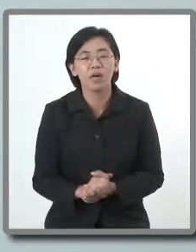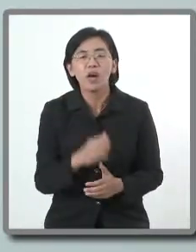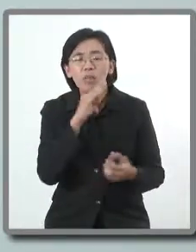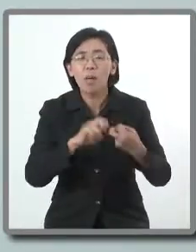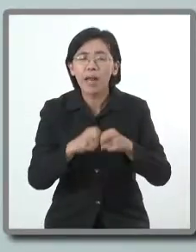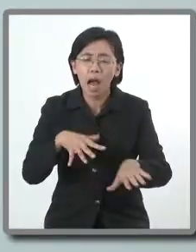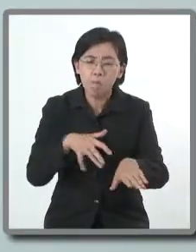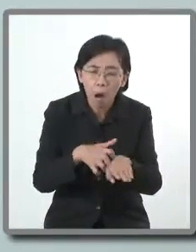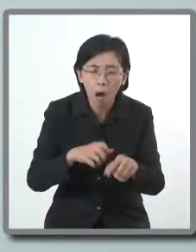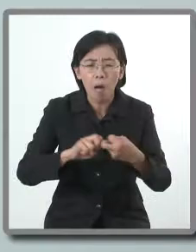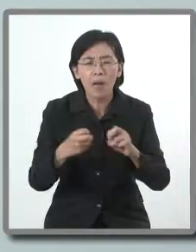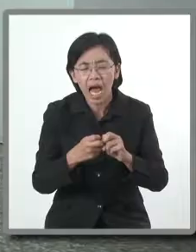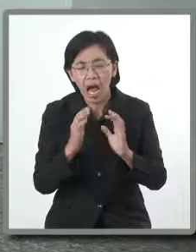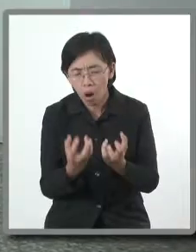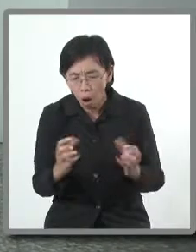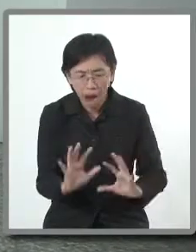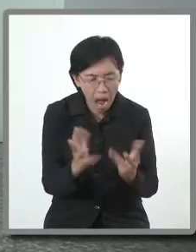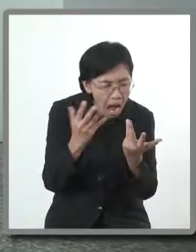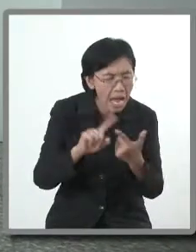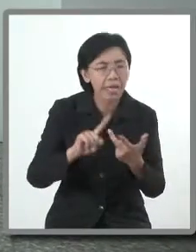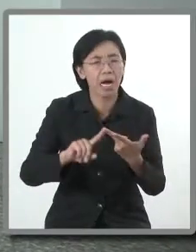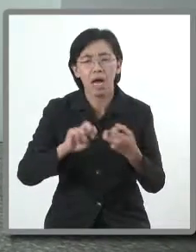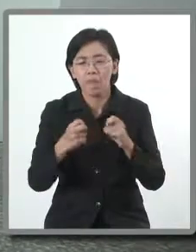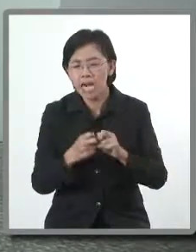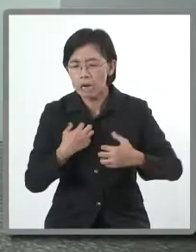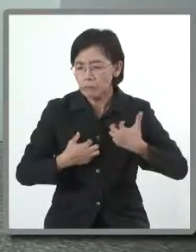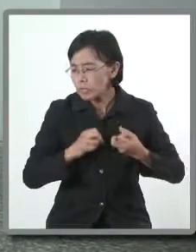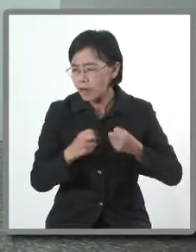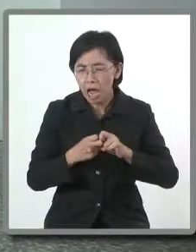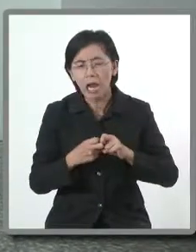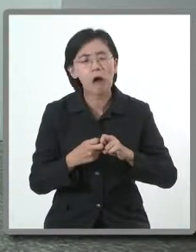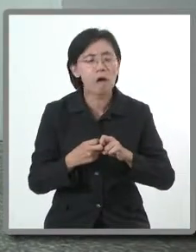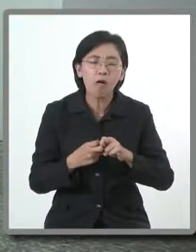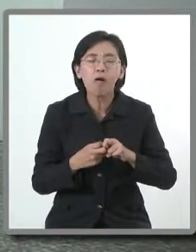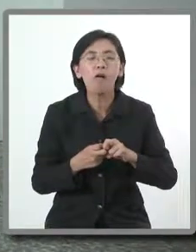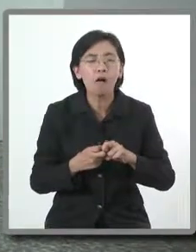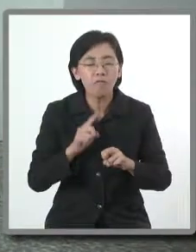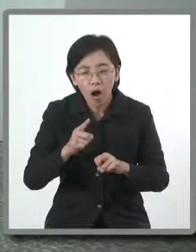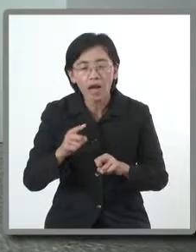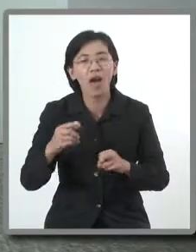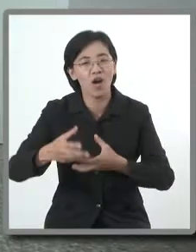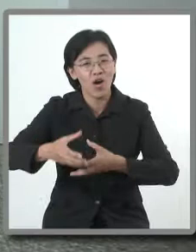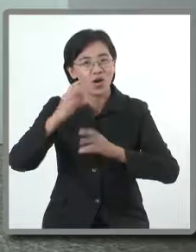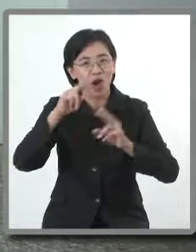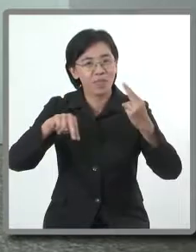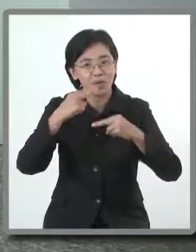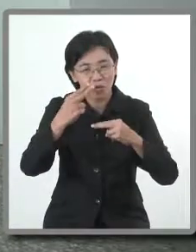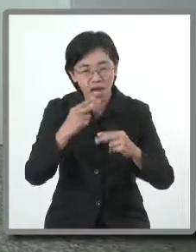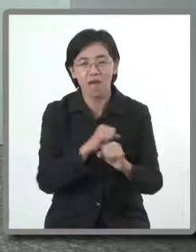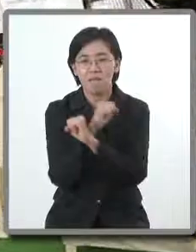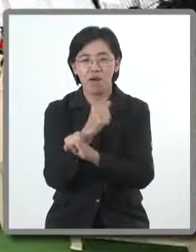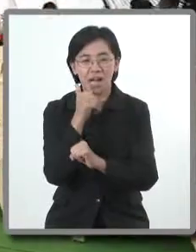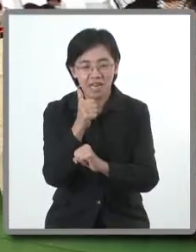กิดเรื่องร้องเรียนของหายในรถเนี่ยสามารถตรวจสอบได้หมดนะครับ เพราะฉะนั้นเรียกได้ว่าปลอดภัยสะดวกแล้วก็ปลอดภั